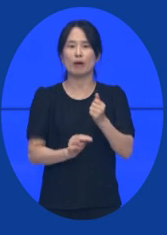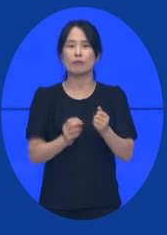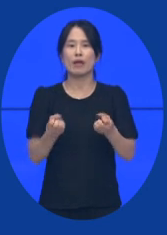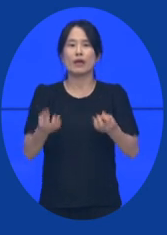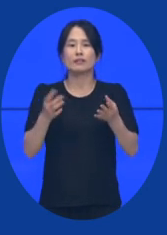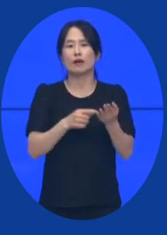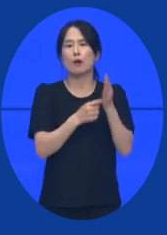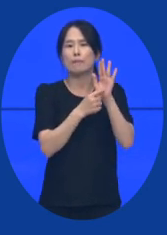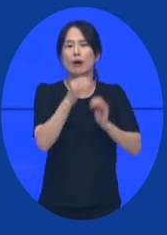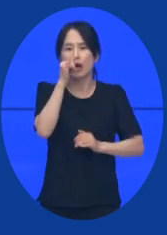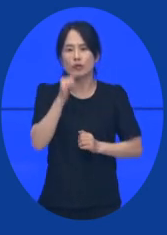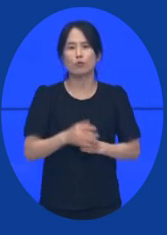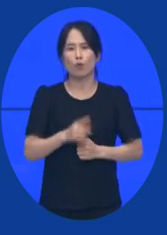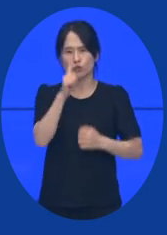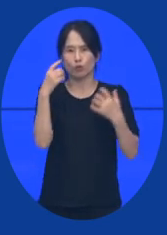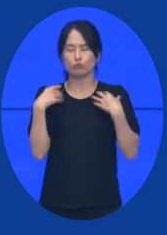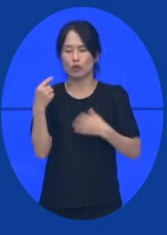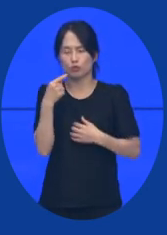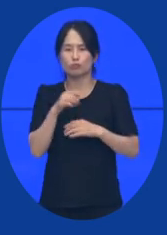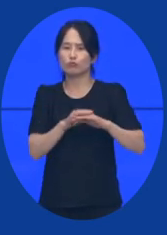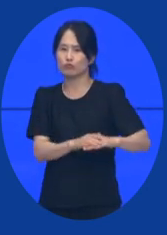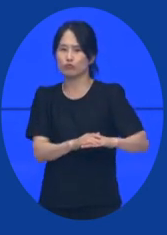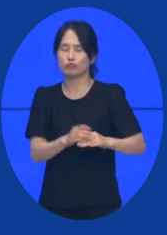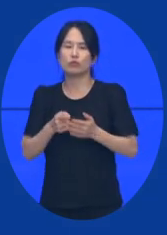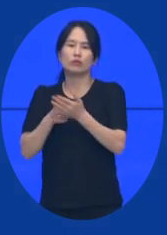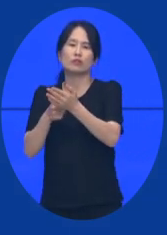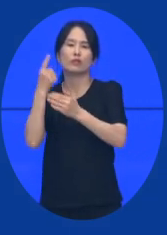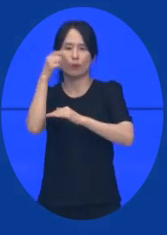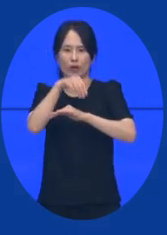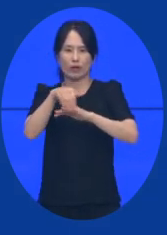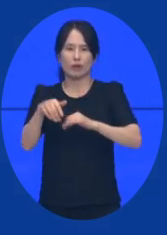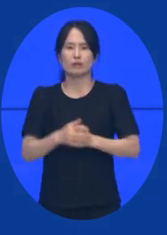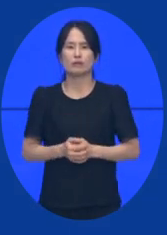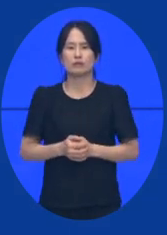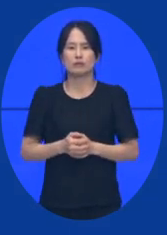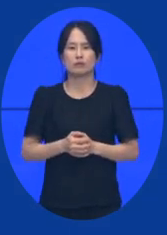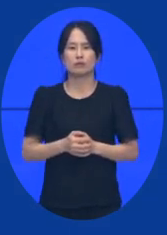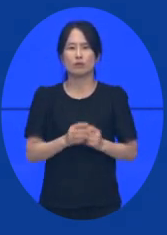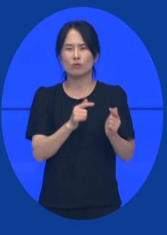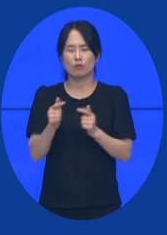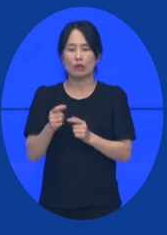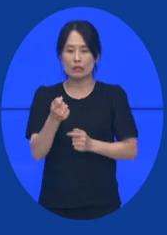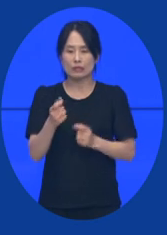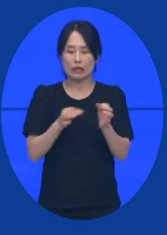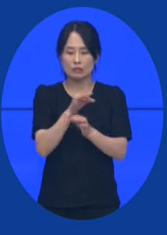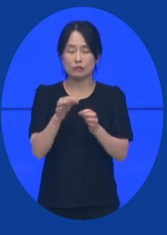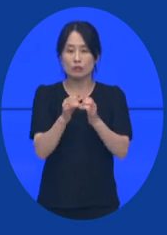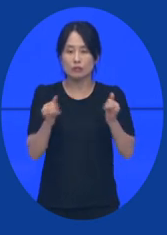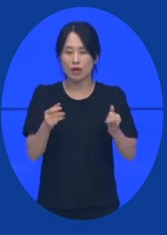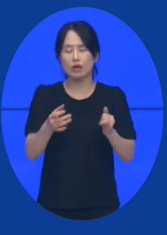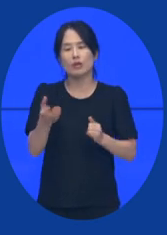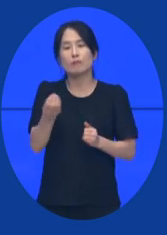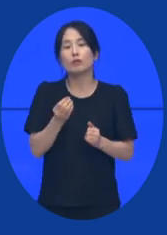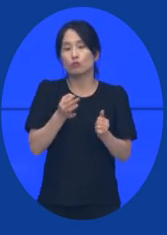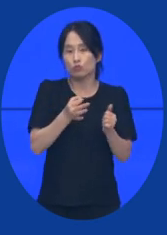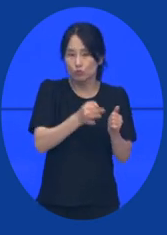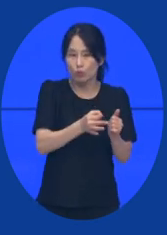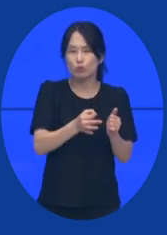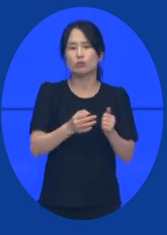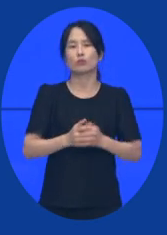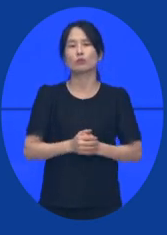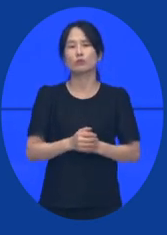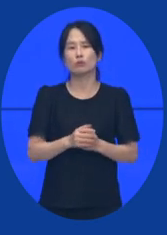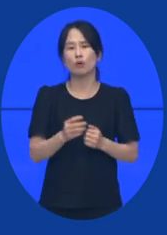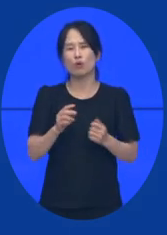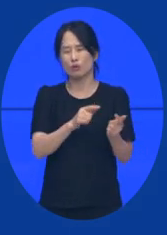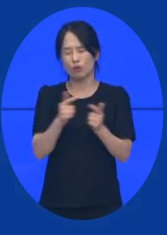김과 천일염 등은 정부가 비축하는 방안도 건의할 예정입니다. 횟집 등 소상공인에 대한 융자금과 피해 지원금, 업종 전환